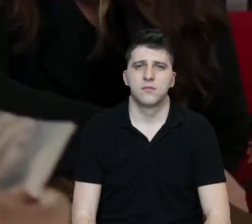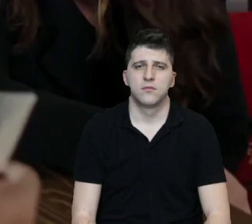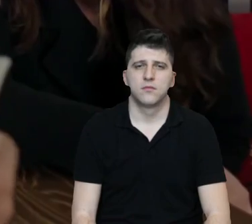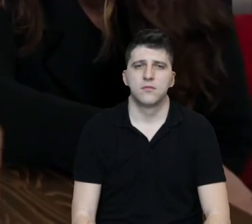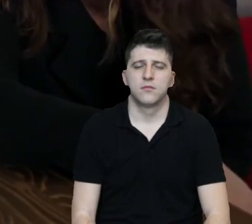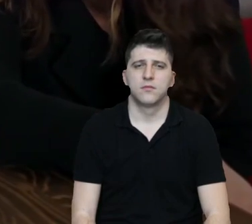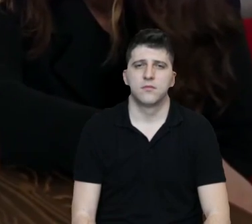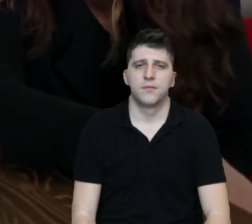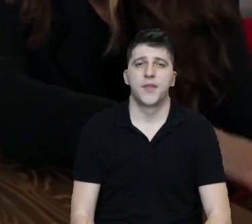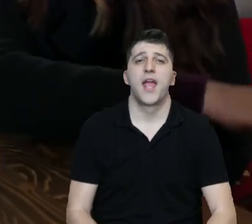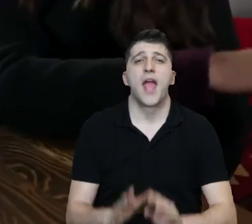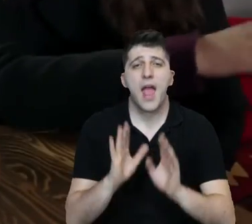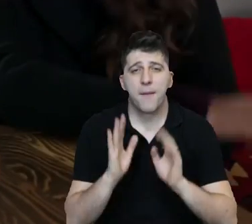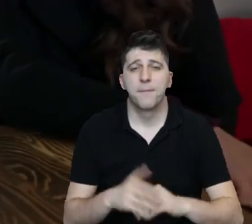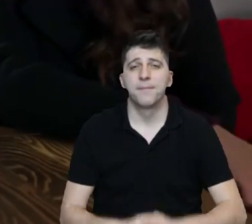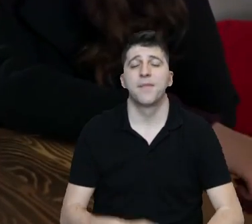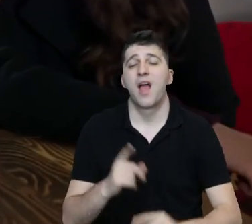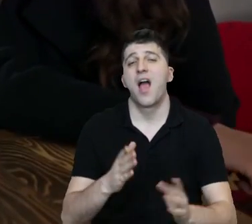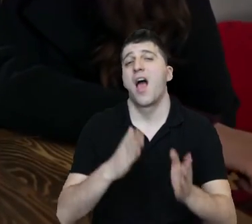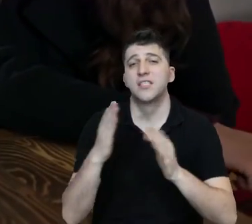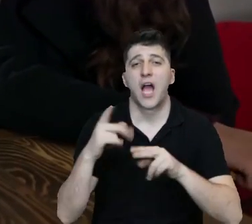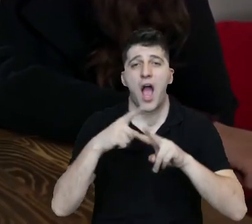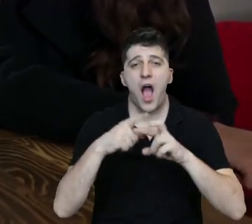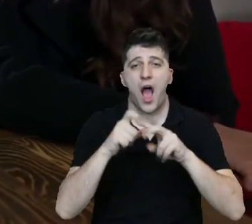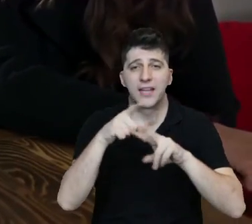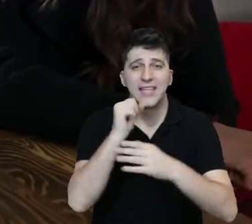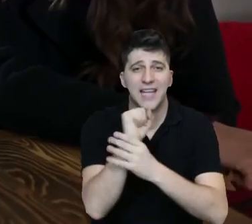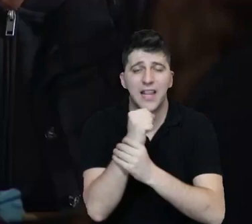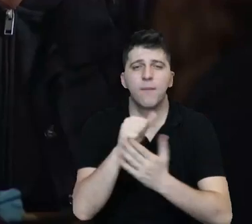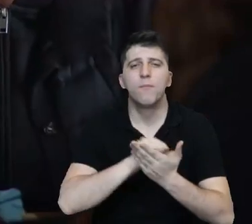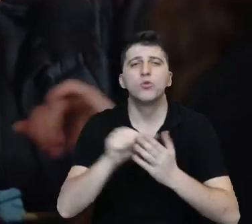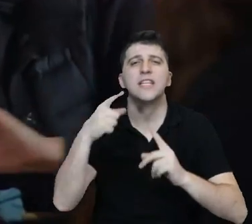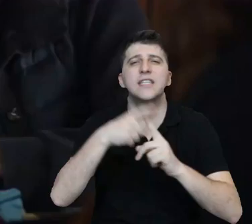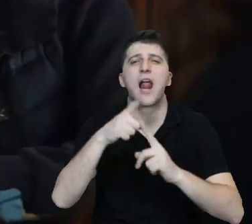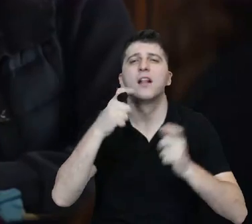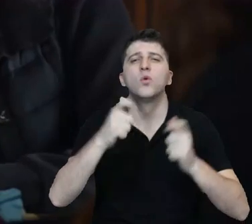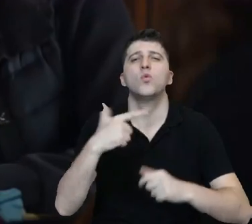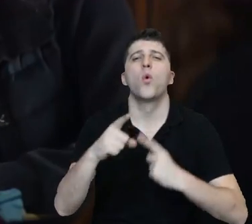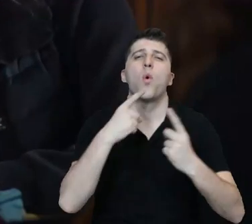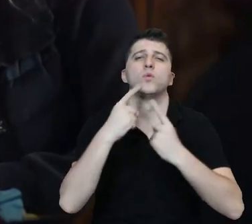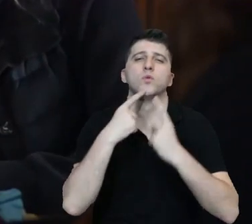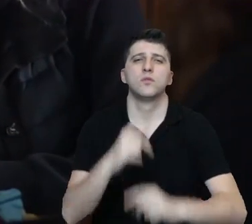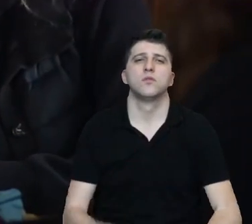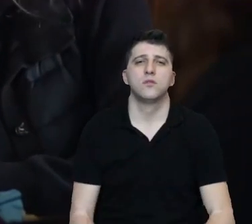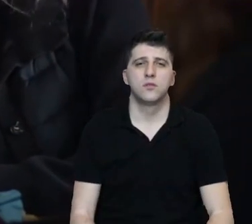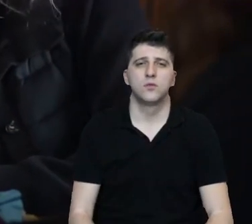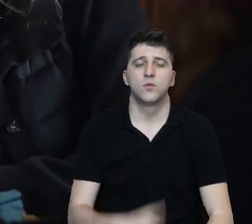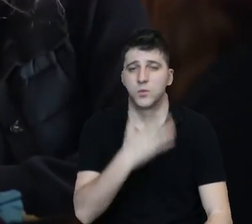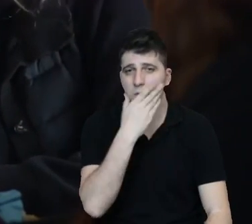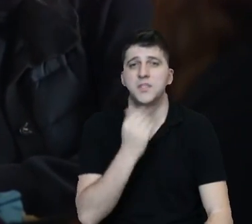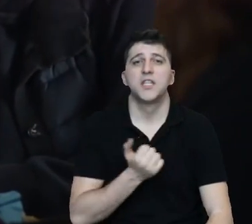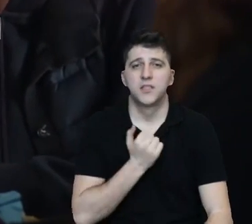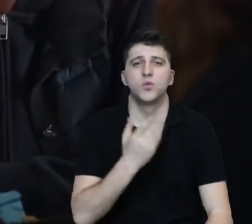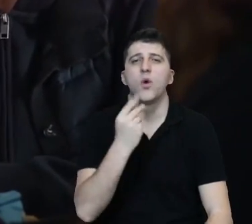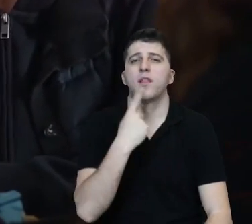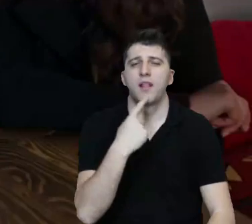aldı. Hem ayrıca Arda'nın yeteneği bütün taraflının dilindedir. Çok yakışıklı.